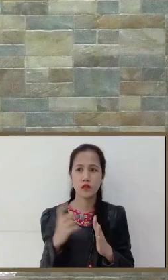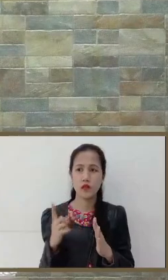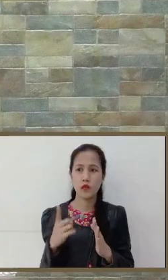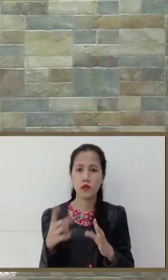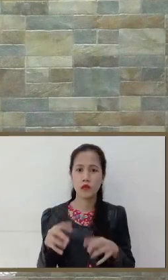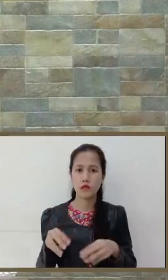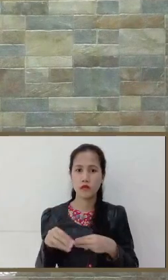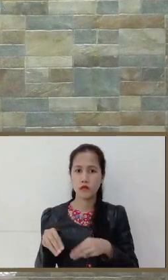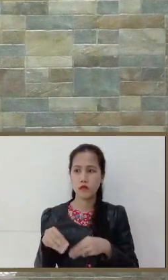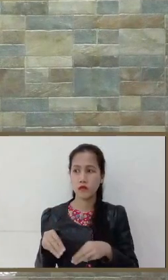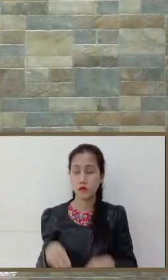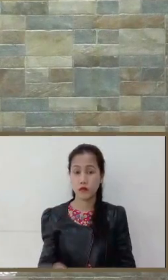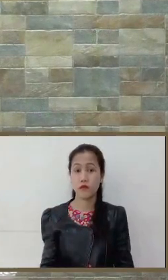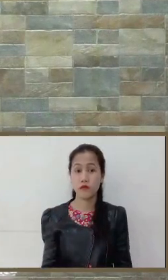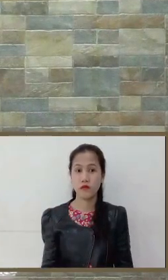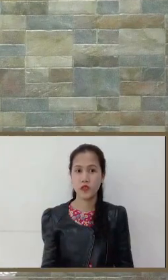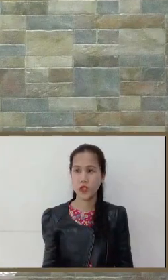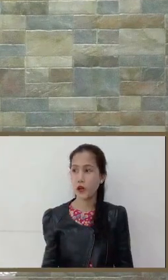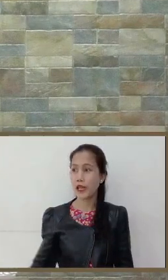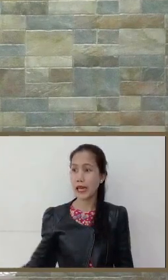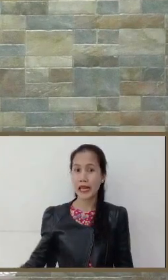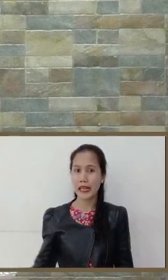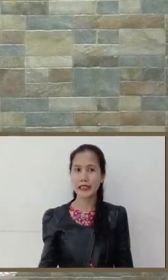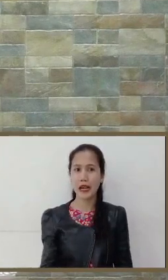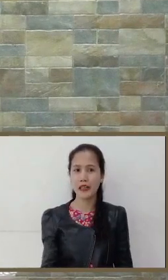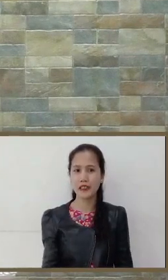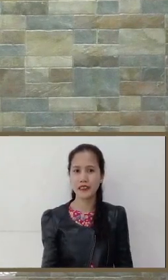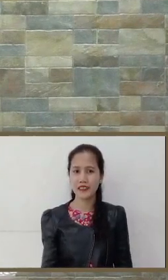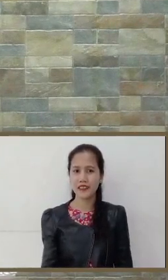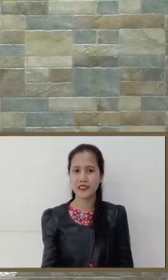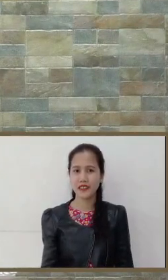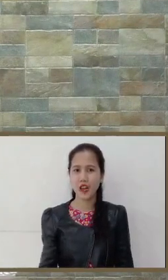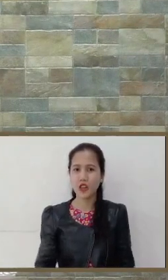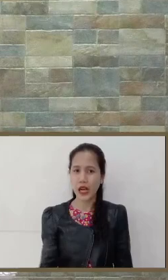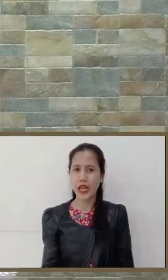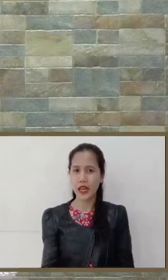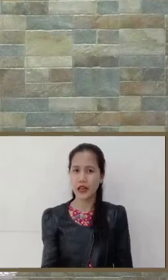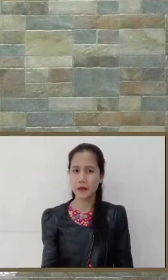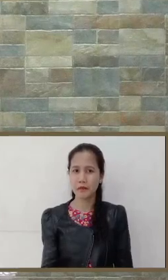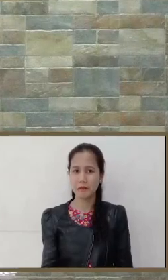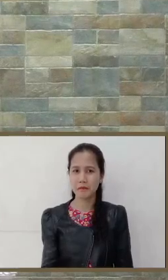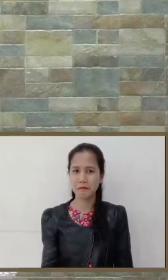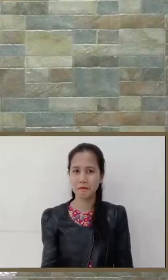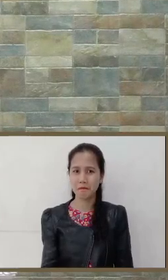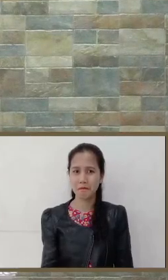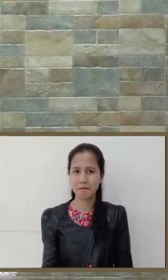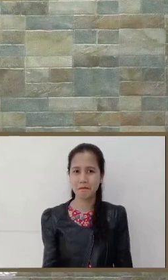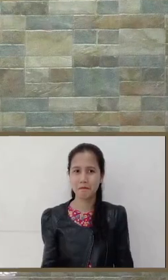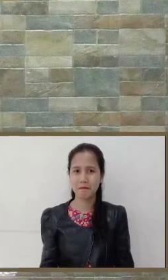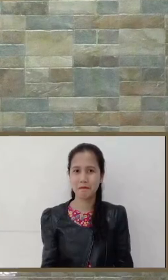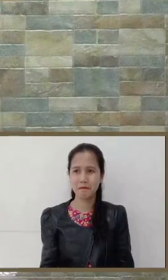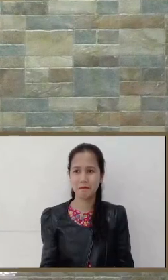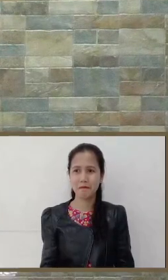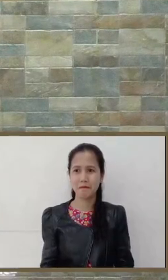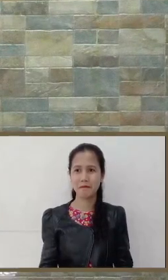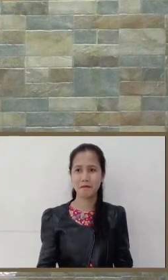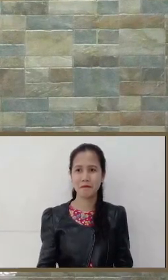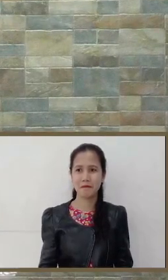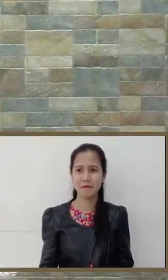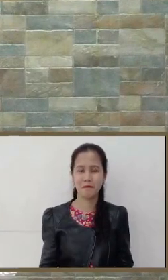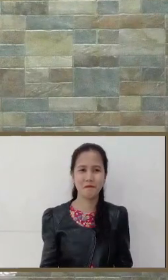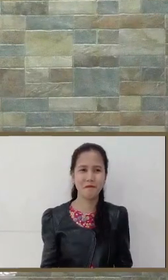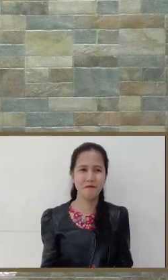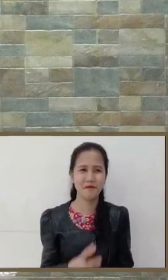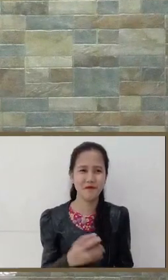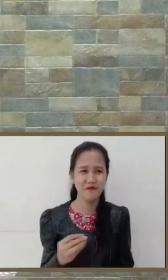atin. Pag natanggal sa ministry, wala na rin trabaho sa paggawain ng Panginoon. Ibig sabihin,